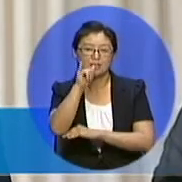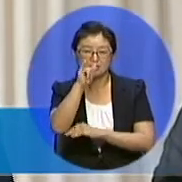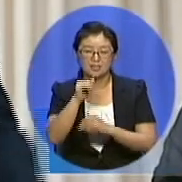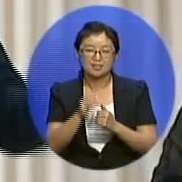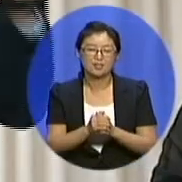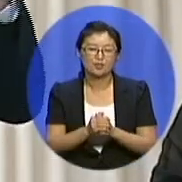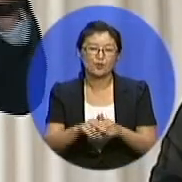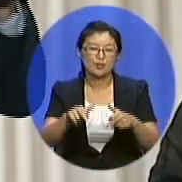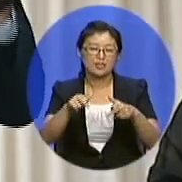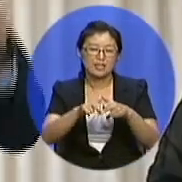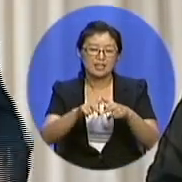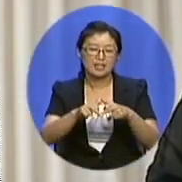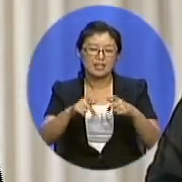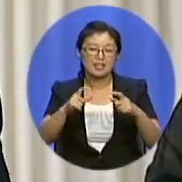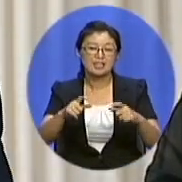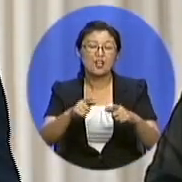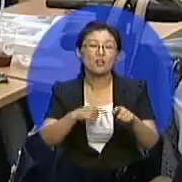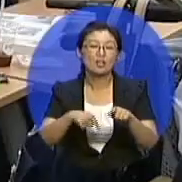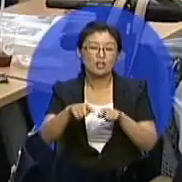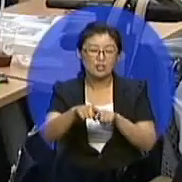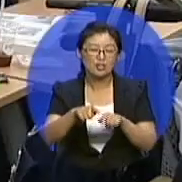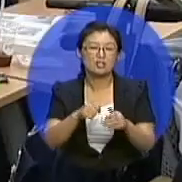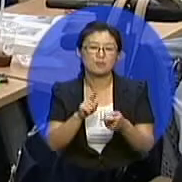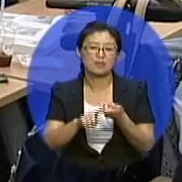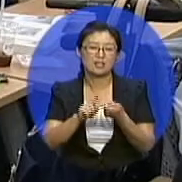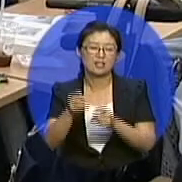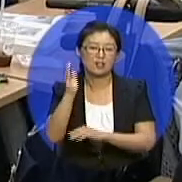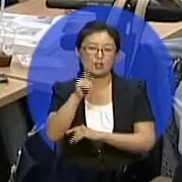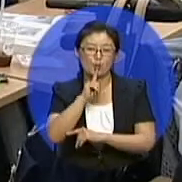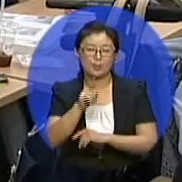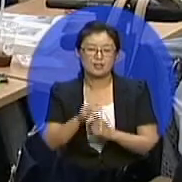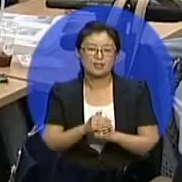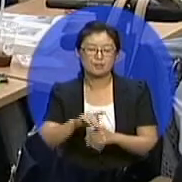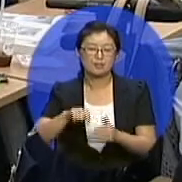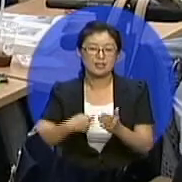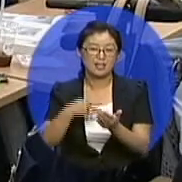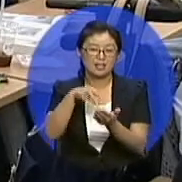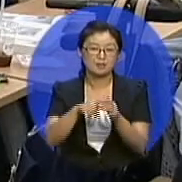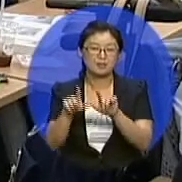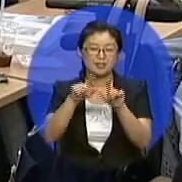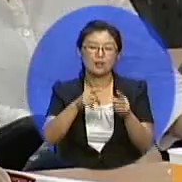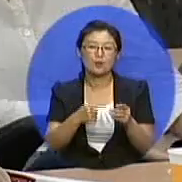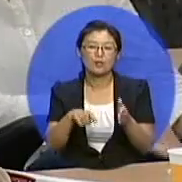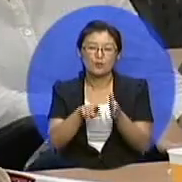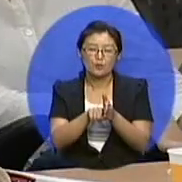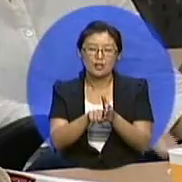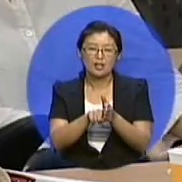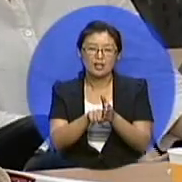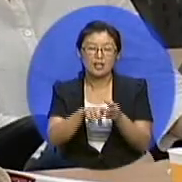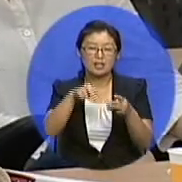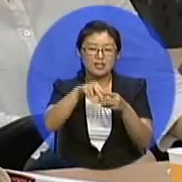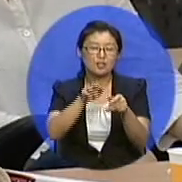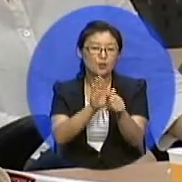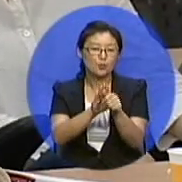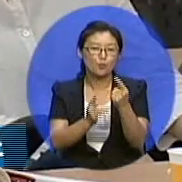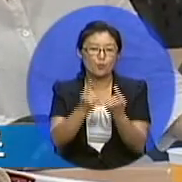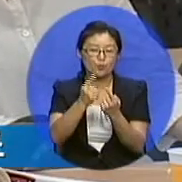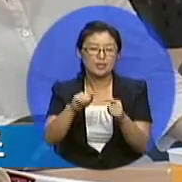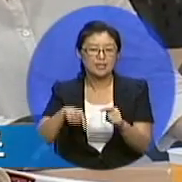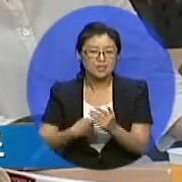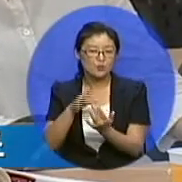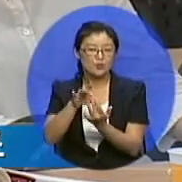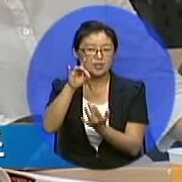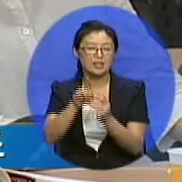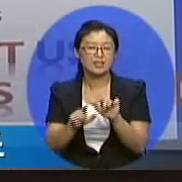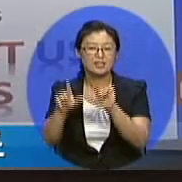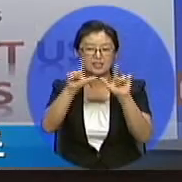장애인의 지역사회 리더십을 강조했습니다. 장애인의 향상된 자립생활을 위해 센터의 직접적 도움보다는 스스로 선택하는